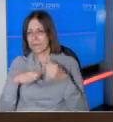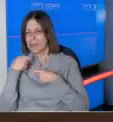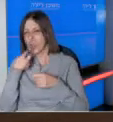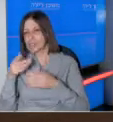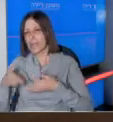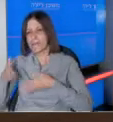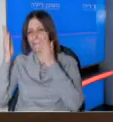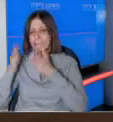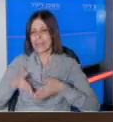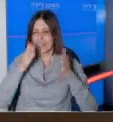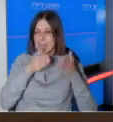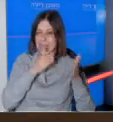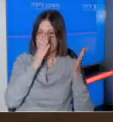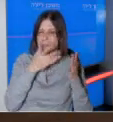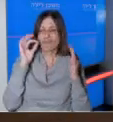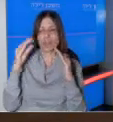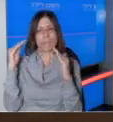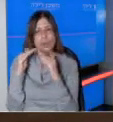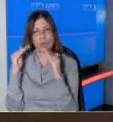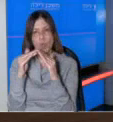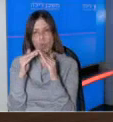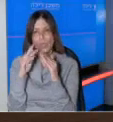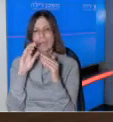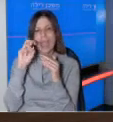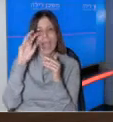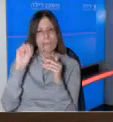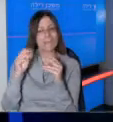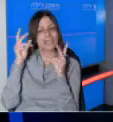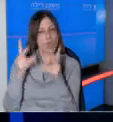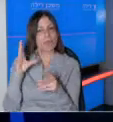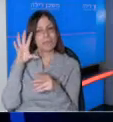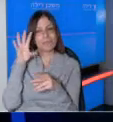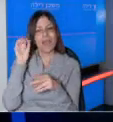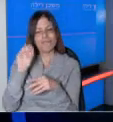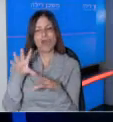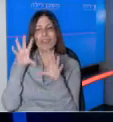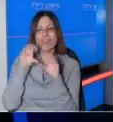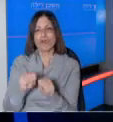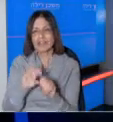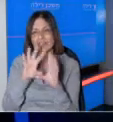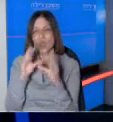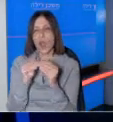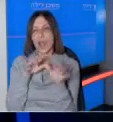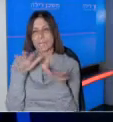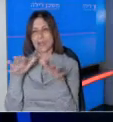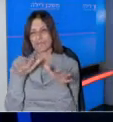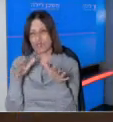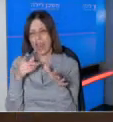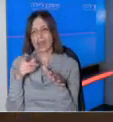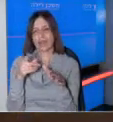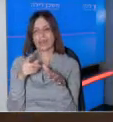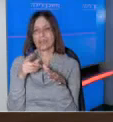בבניינים כאלה ואחרים למגורים, שרם יכולים לבוא ולתפוס את כל הממשלה, כולנו יודעים, לא רוצה להשתמש במילה הזאת כאן, אני